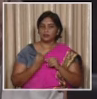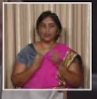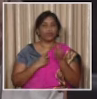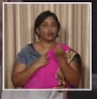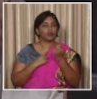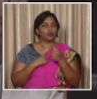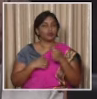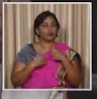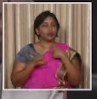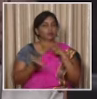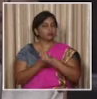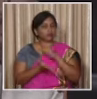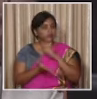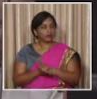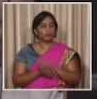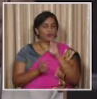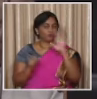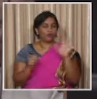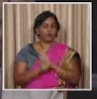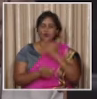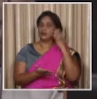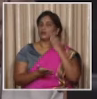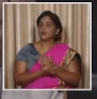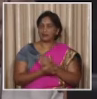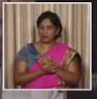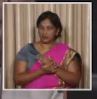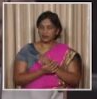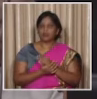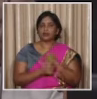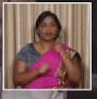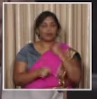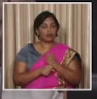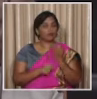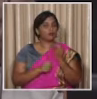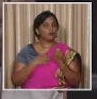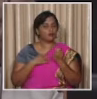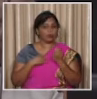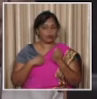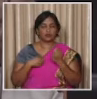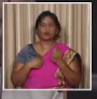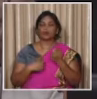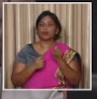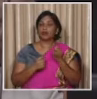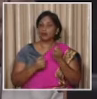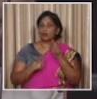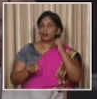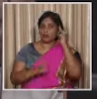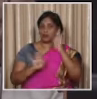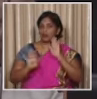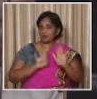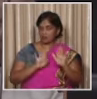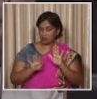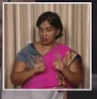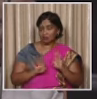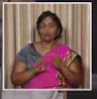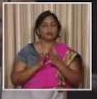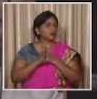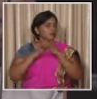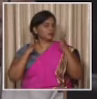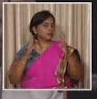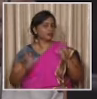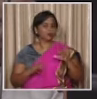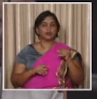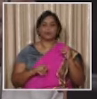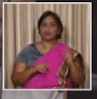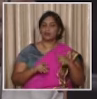මුදල් අච්චු ගැසීම සම්පූර්ණයෙන්ම නවතා දමා තියෙනවා. රාජ්‍ය මුදල් හා ආර්ථික කළමනාකාරය වැඩි දියුණු